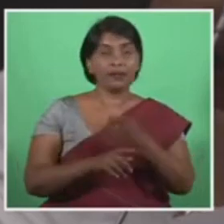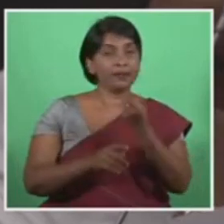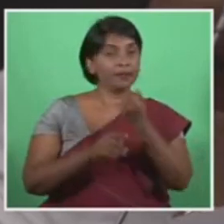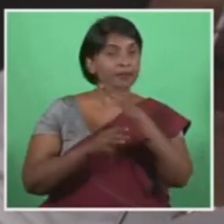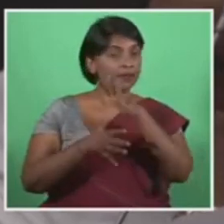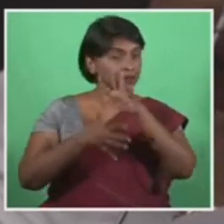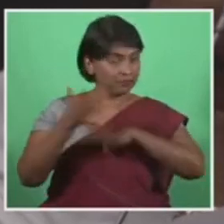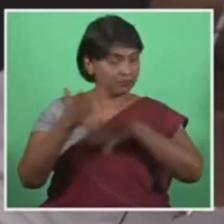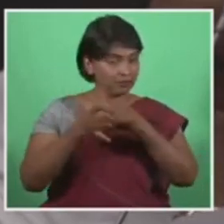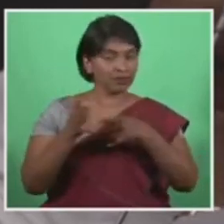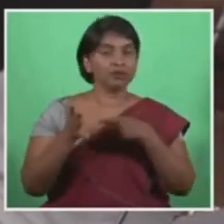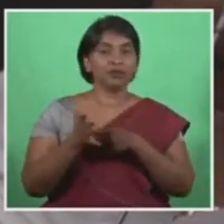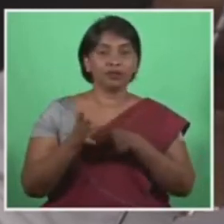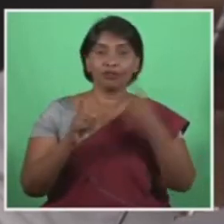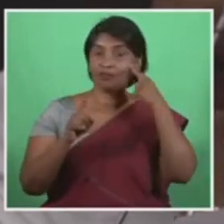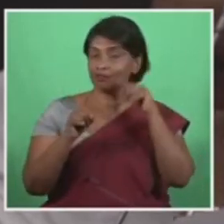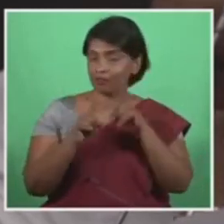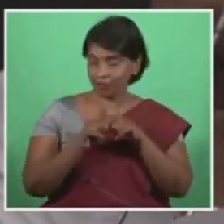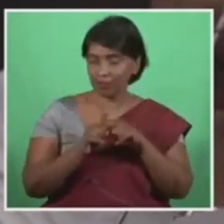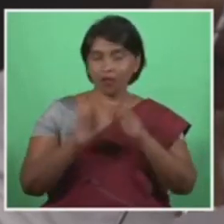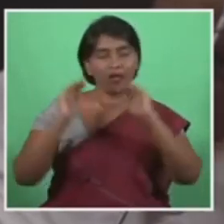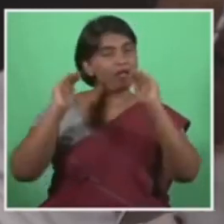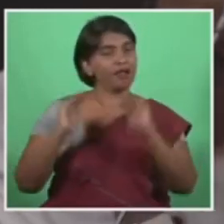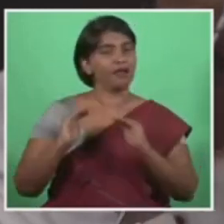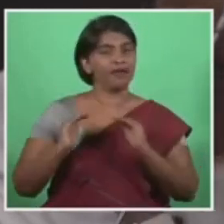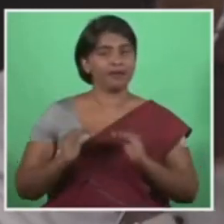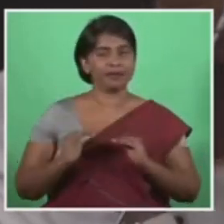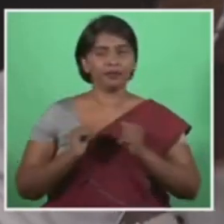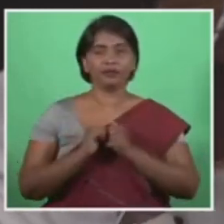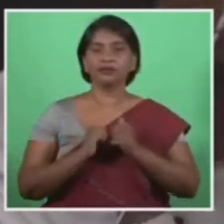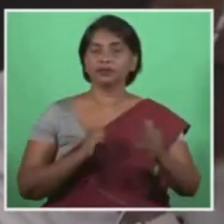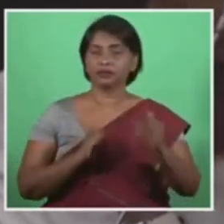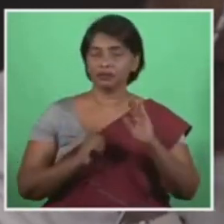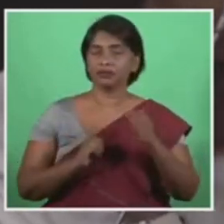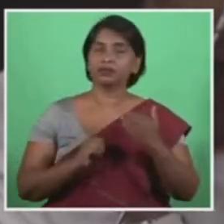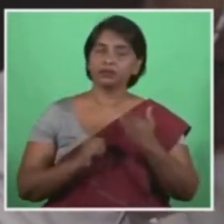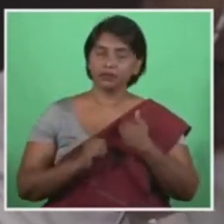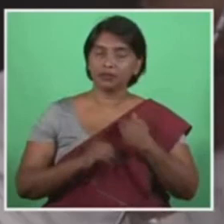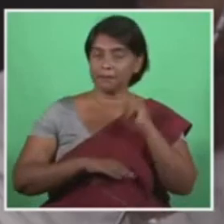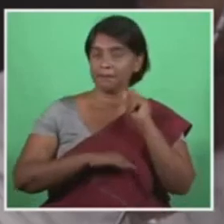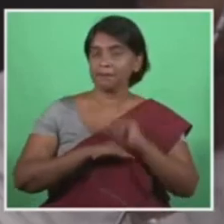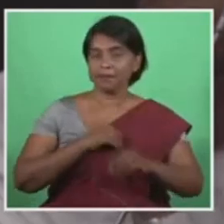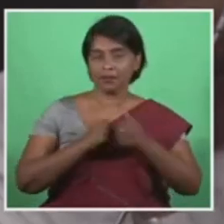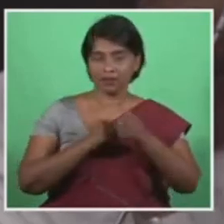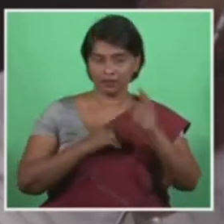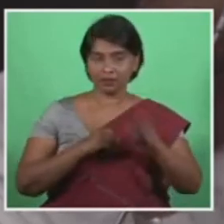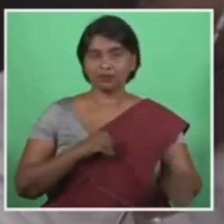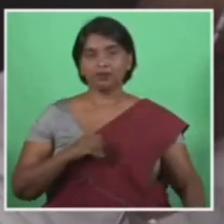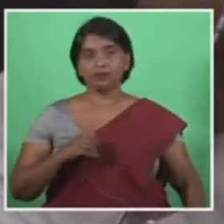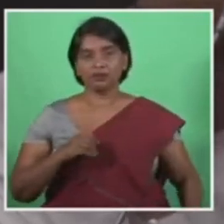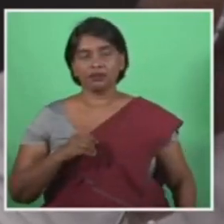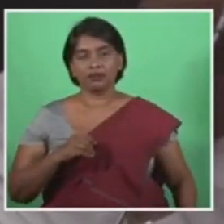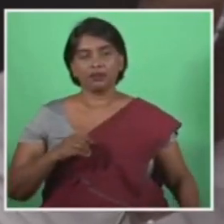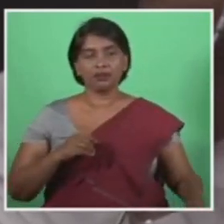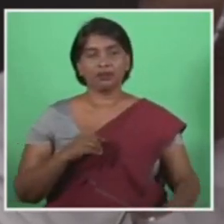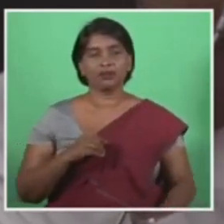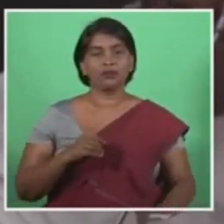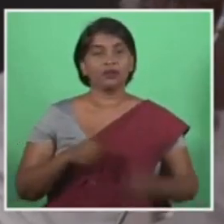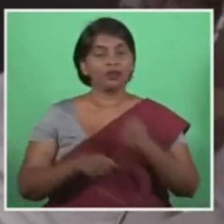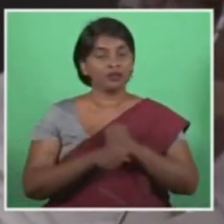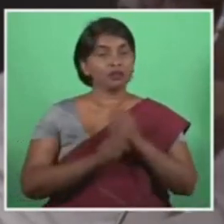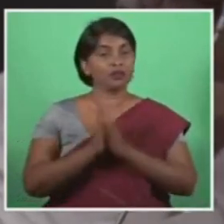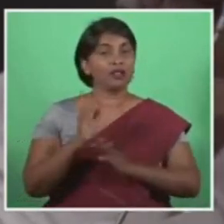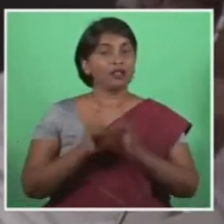प्रतिपादन इलक्क अडुकरमेन कटयुतु करन्न संविधानय कर तिबेनवा मीट वडा राज्य अमात्य